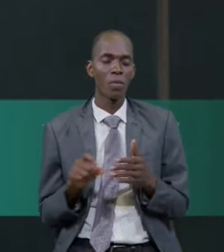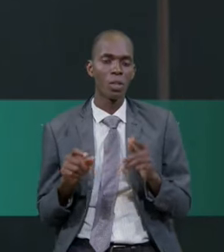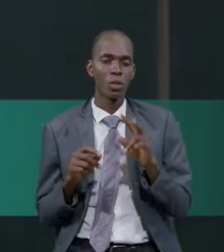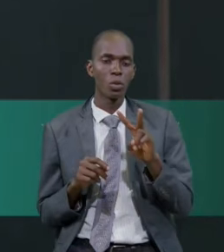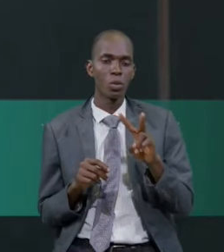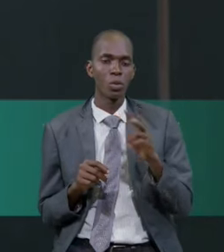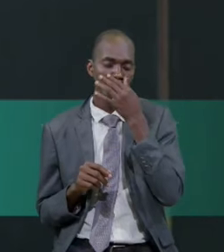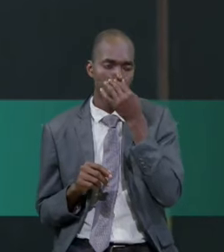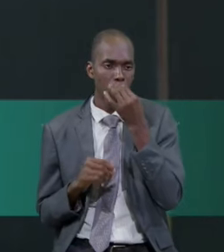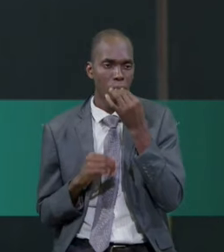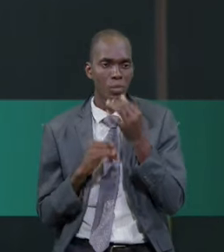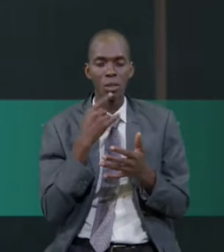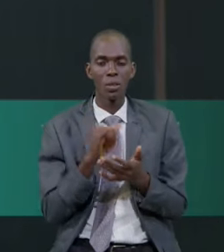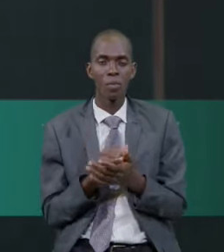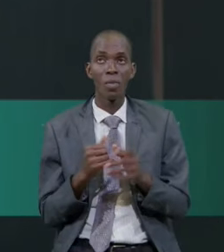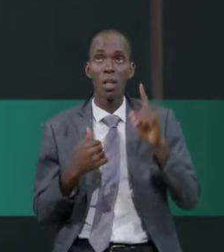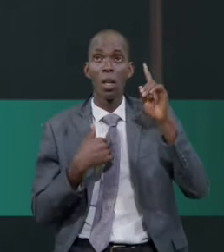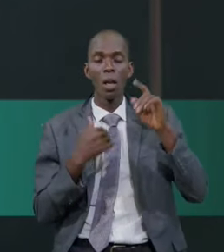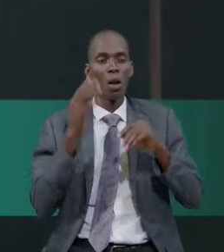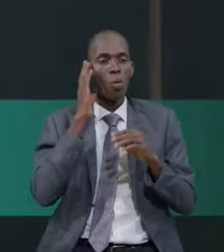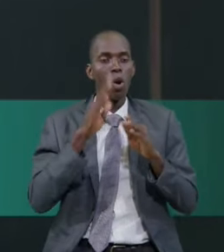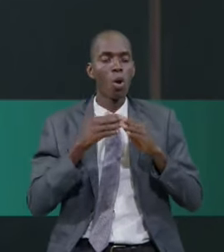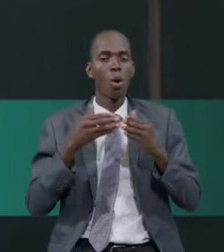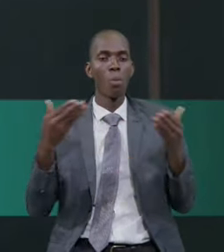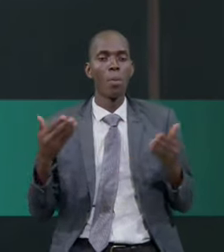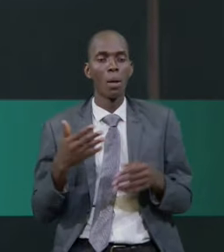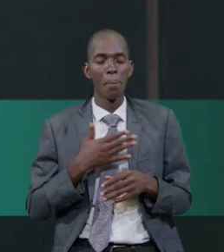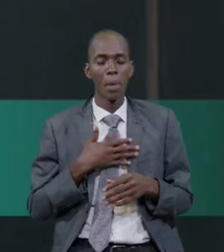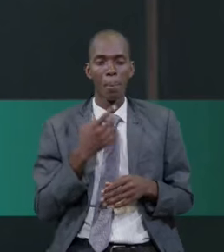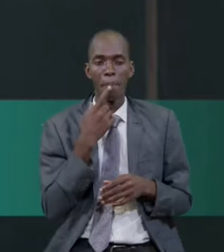j'ouvre la bouche par des sentences.